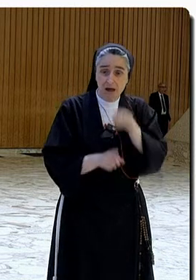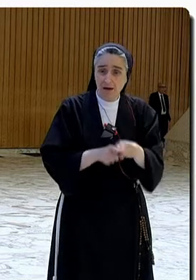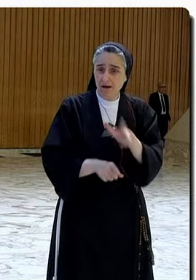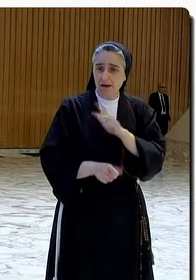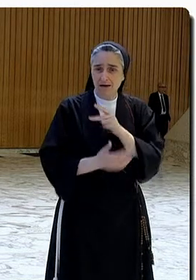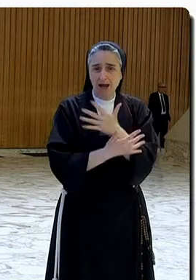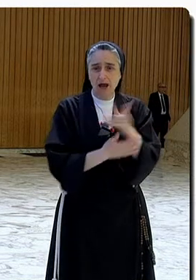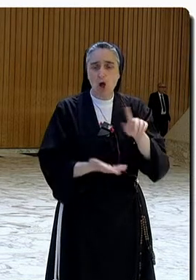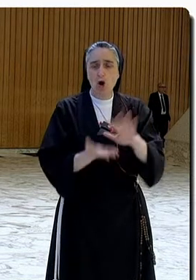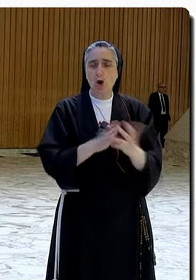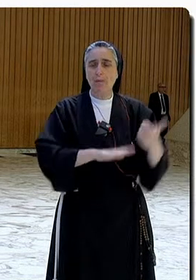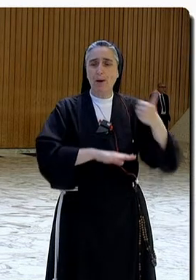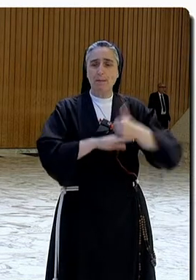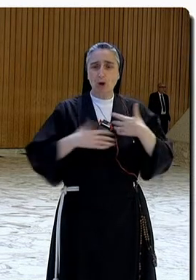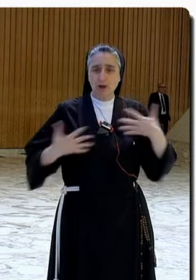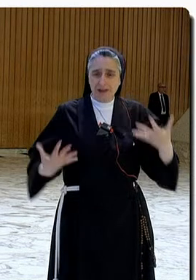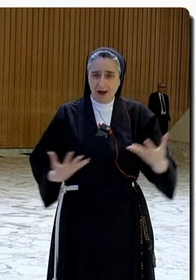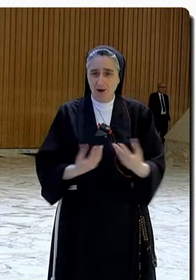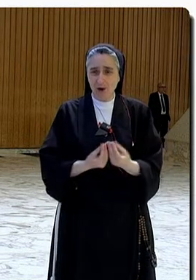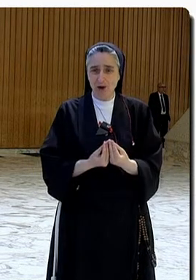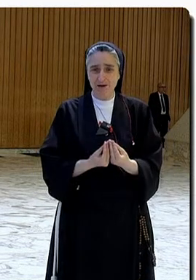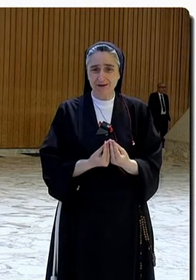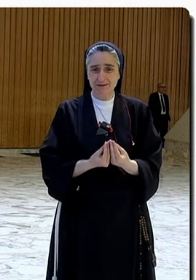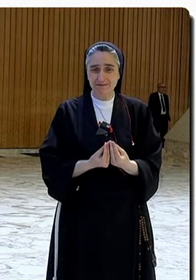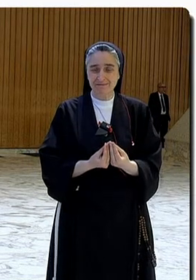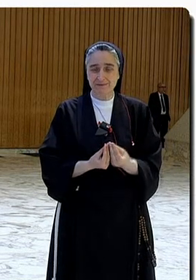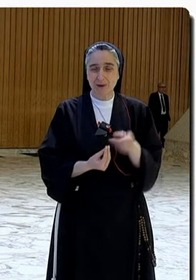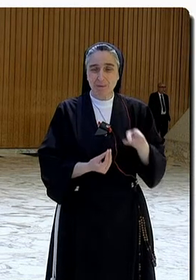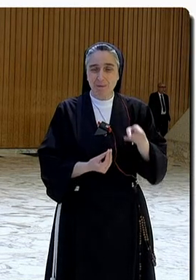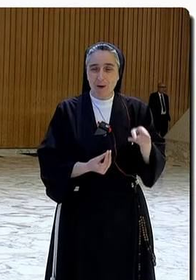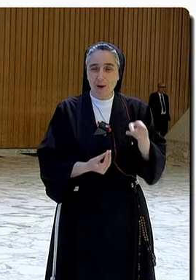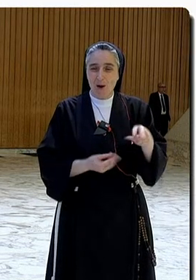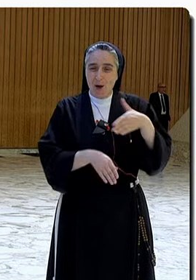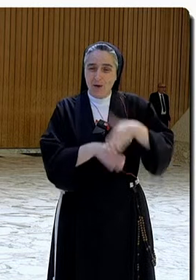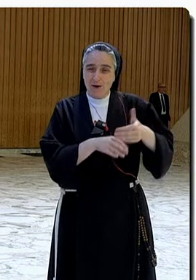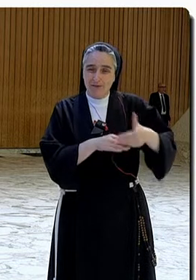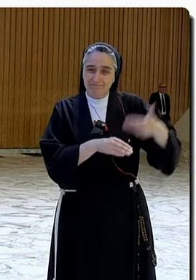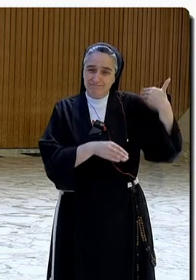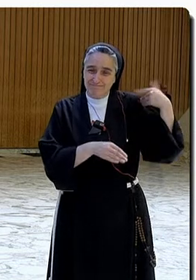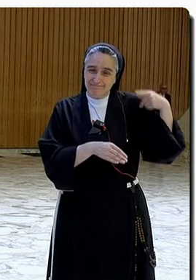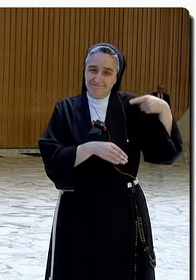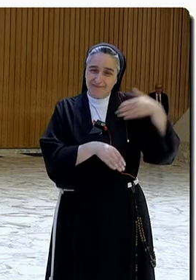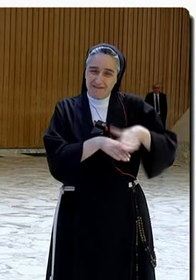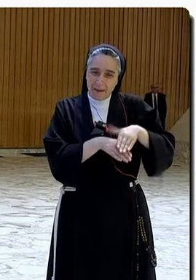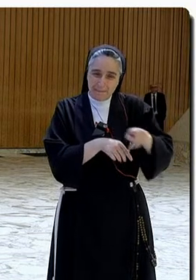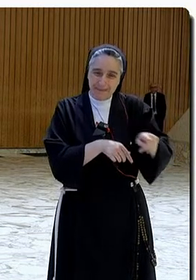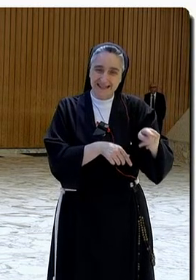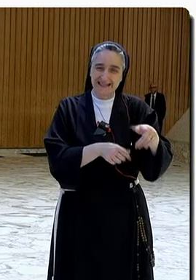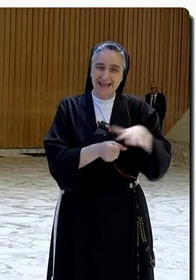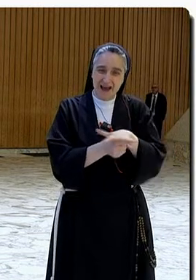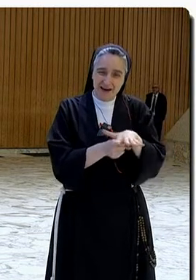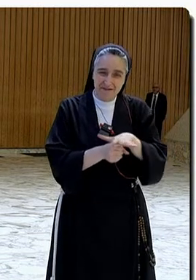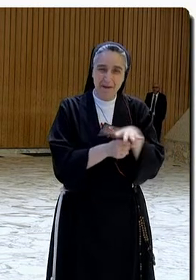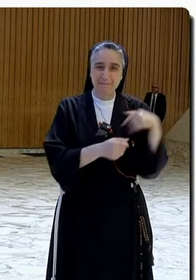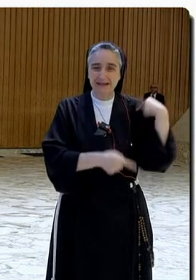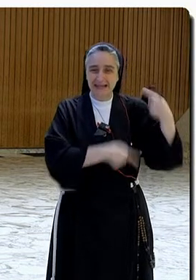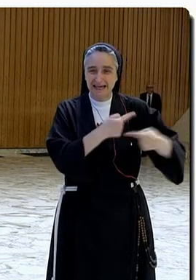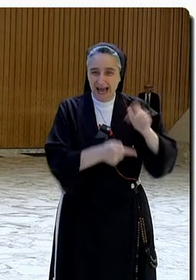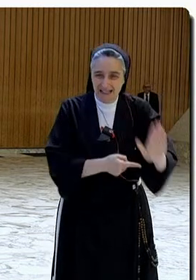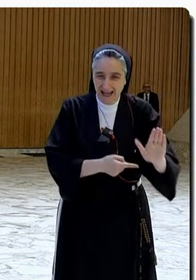dei protagonisti, a partire dalla trasmissione della fede delle nelle famiglie, delle